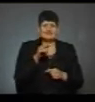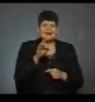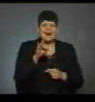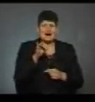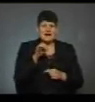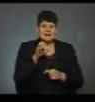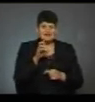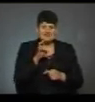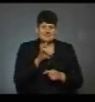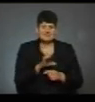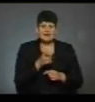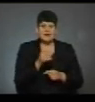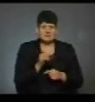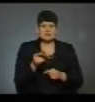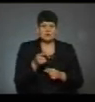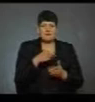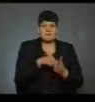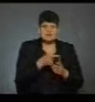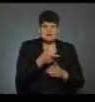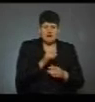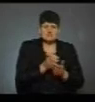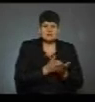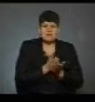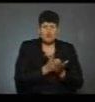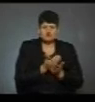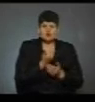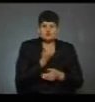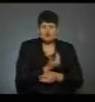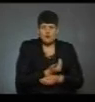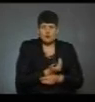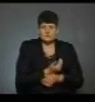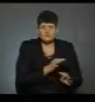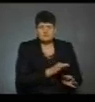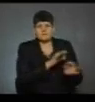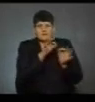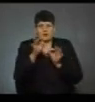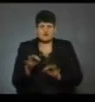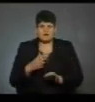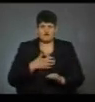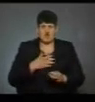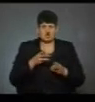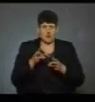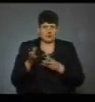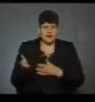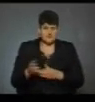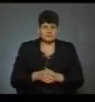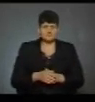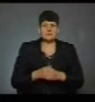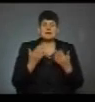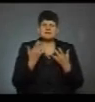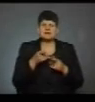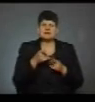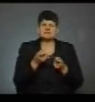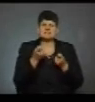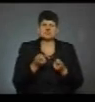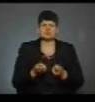і «Тернопільміськгаз» за послуги з його доставки до наших котелень. Ну, наскільки тому, для вас